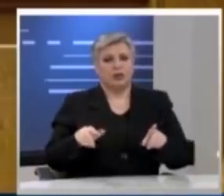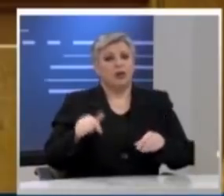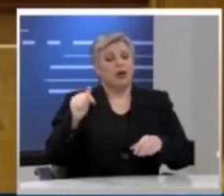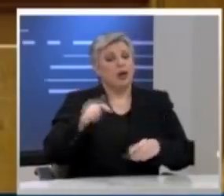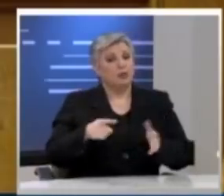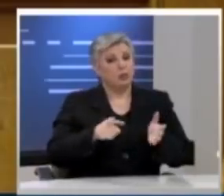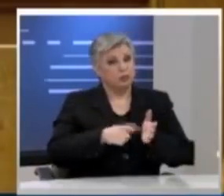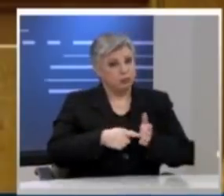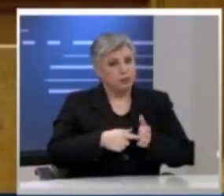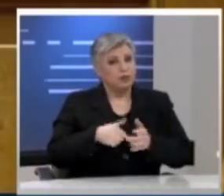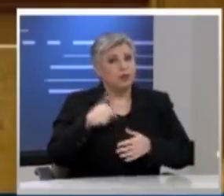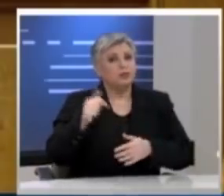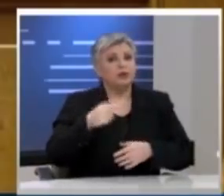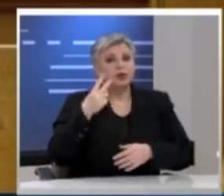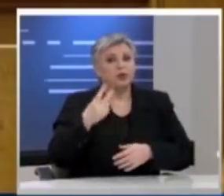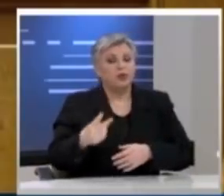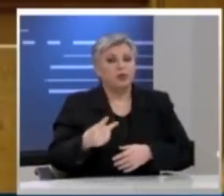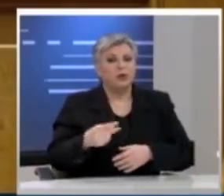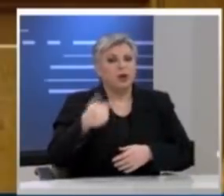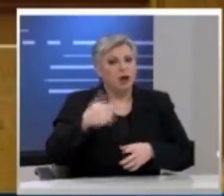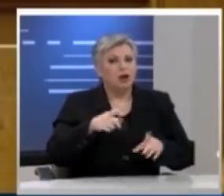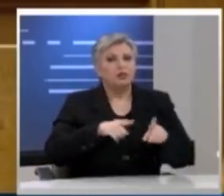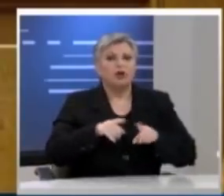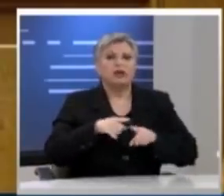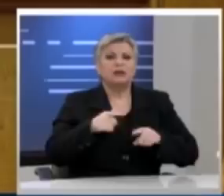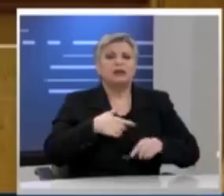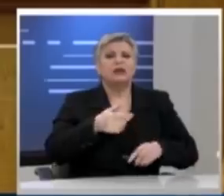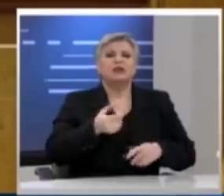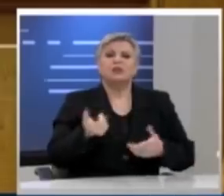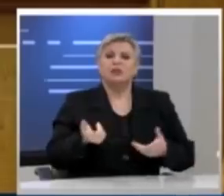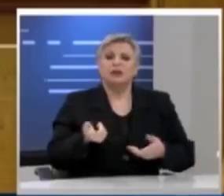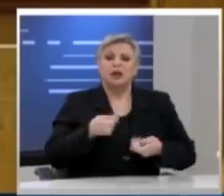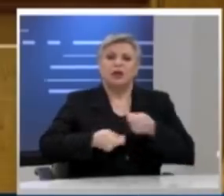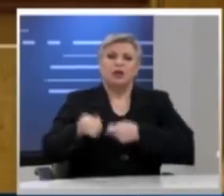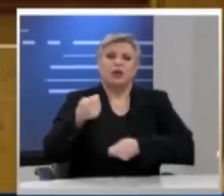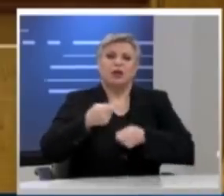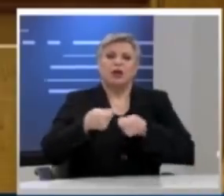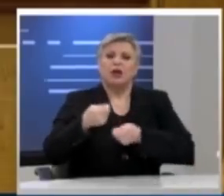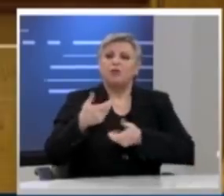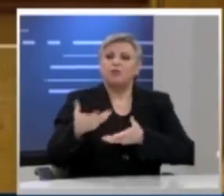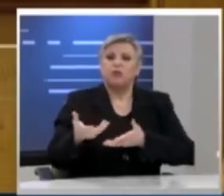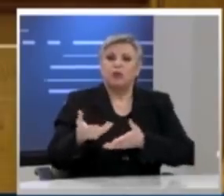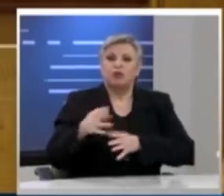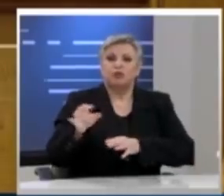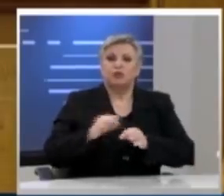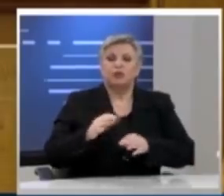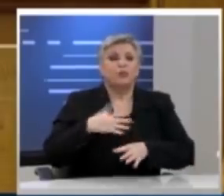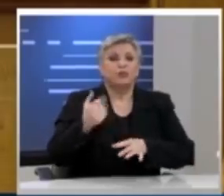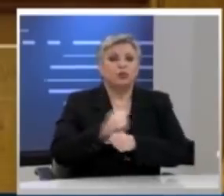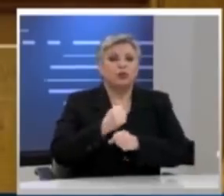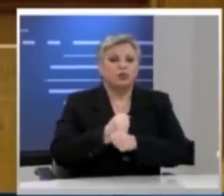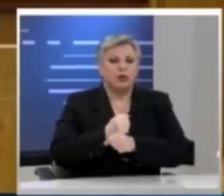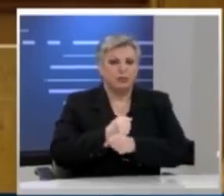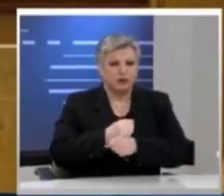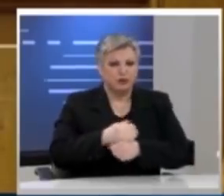ένα ζήτημα που αφορά την αγορά κλείνει η παρένθεση είστε απαράδεκτη ουσιαστικά λέτε στους